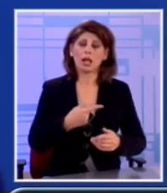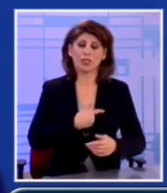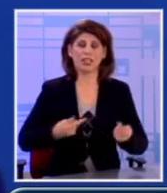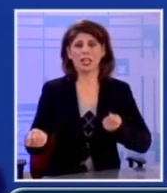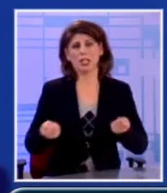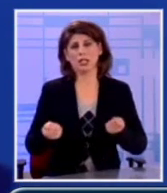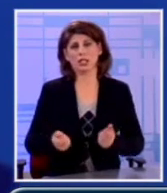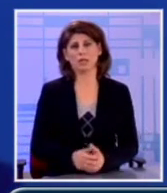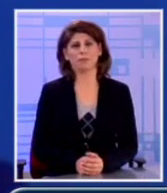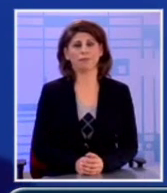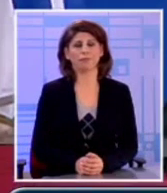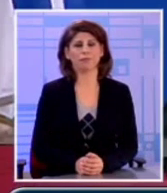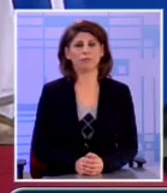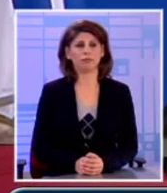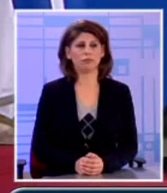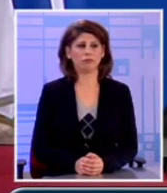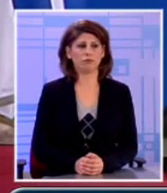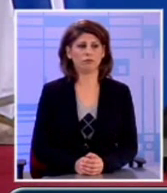διοίκησης.